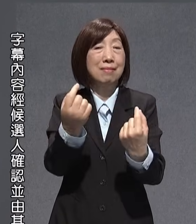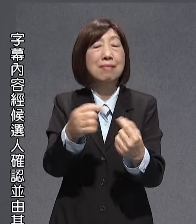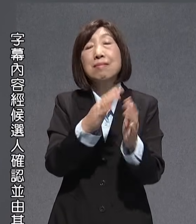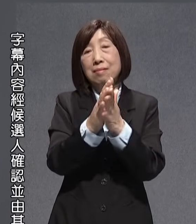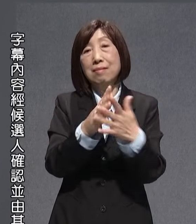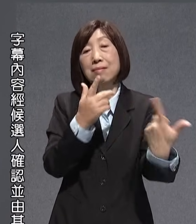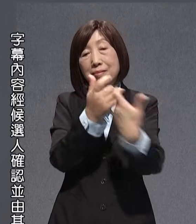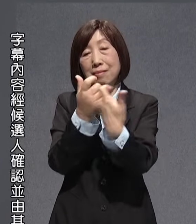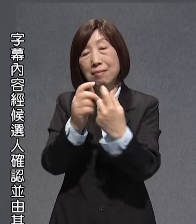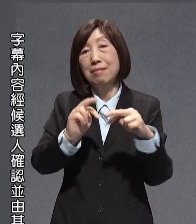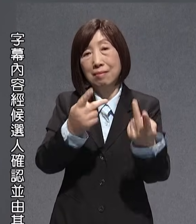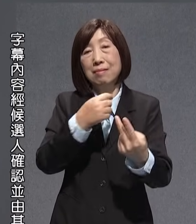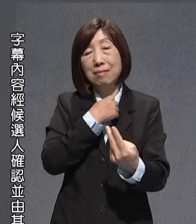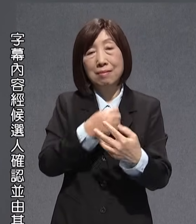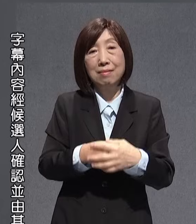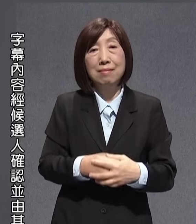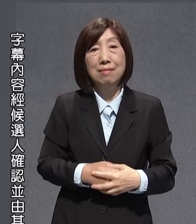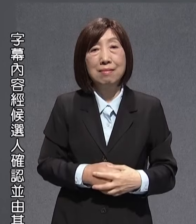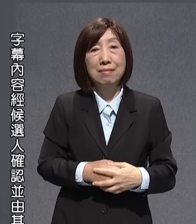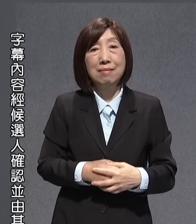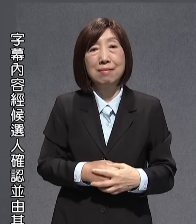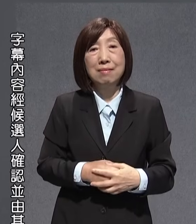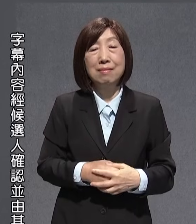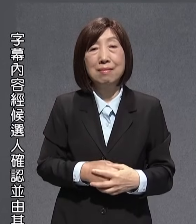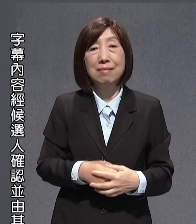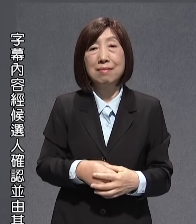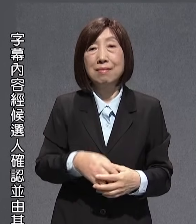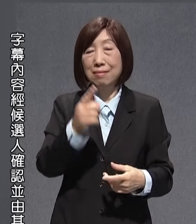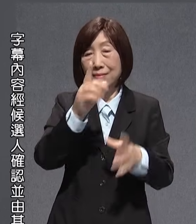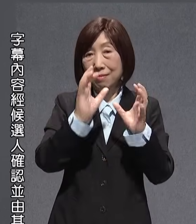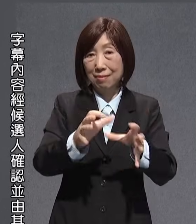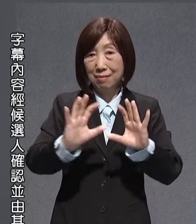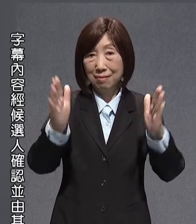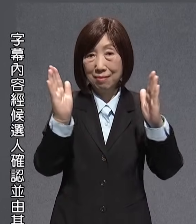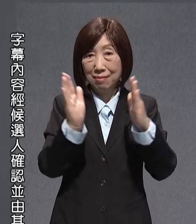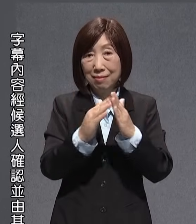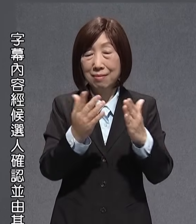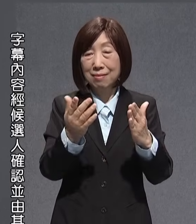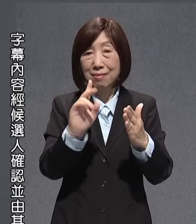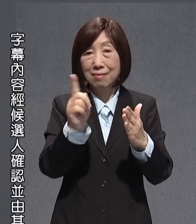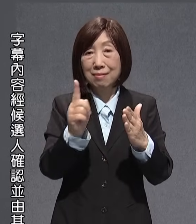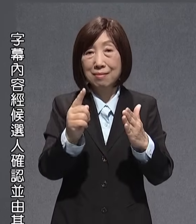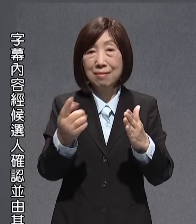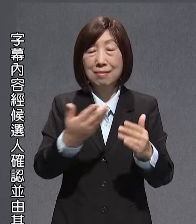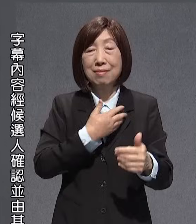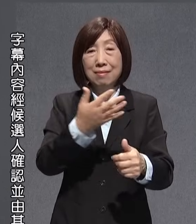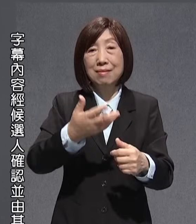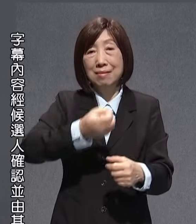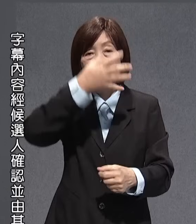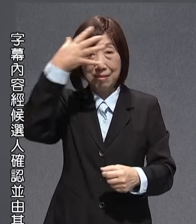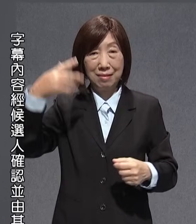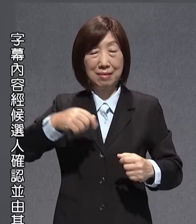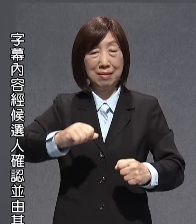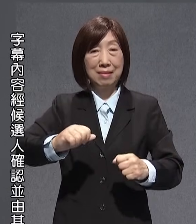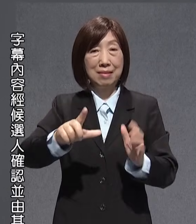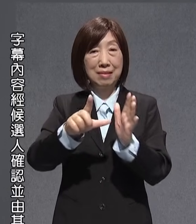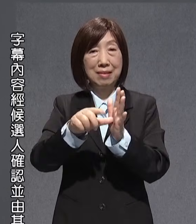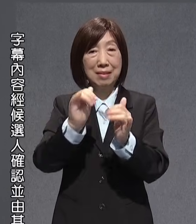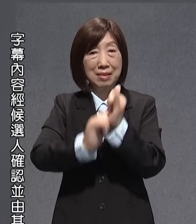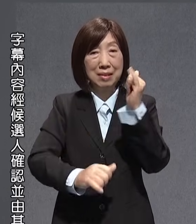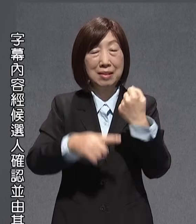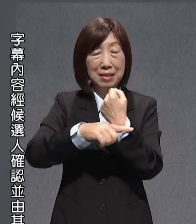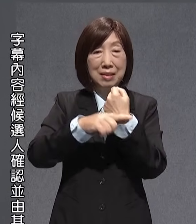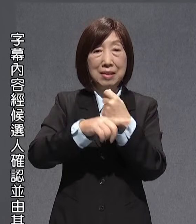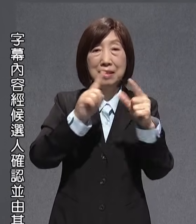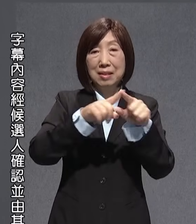做相对应的修改。我们要建立一个国家级的壮世代研究中心，打造壮世代产